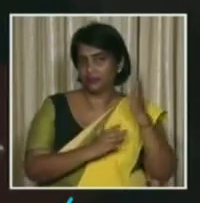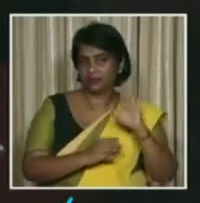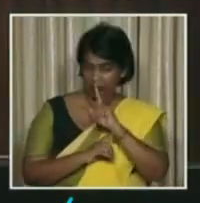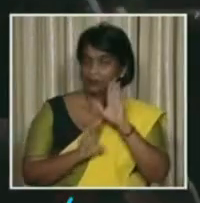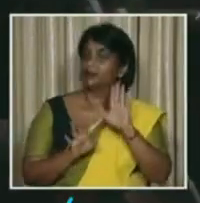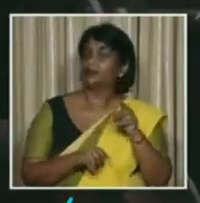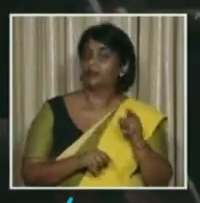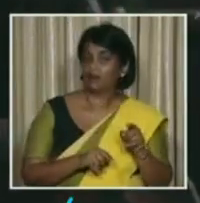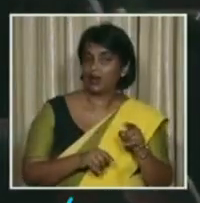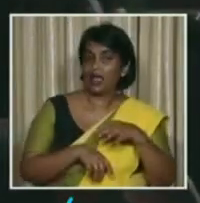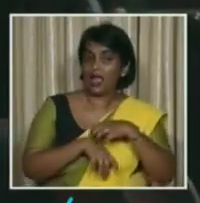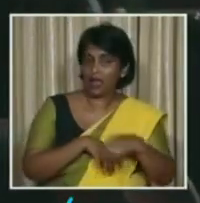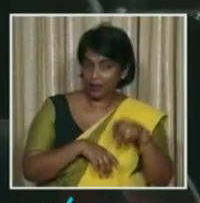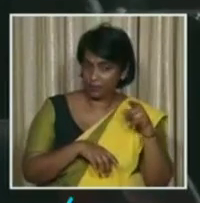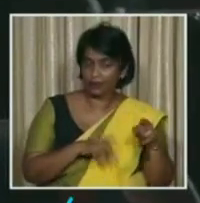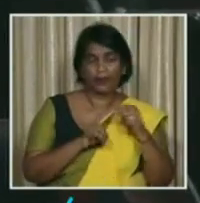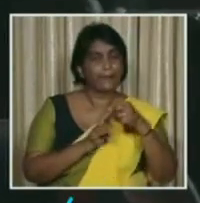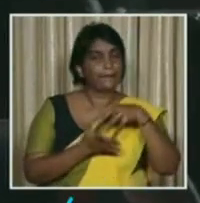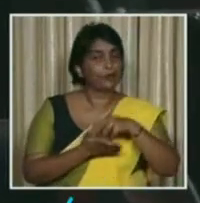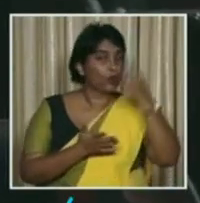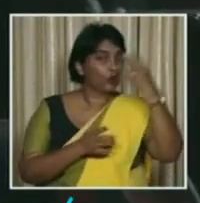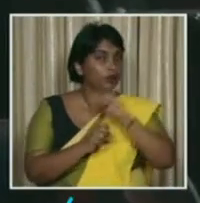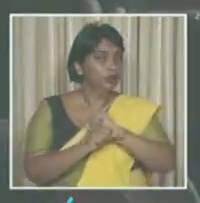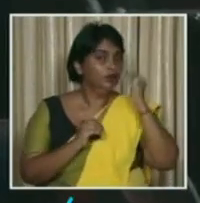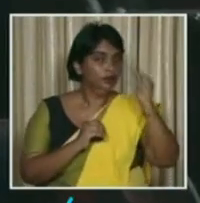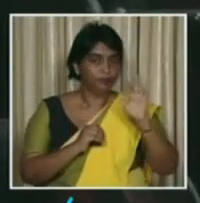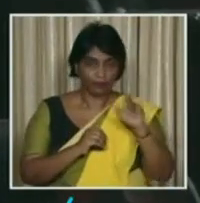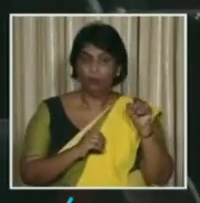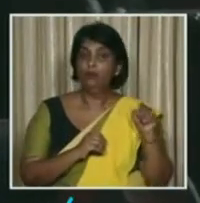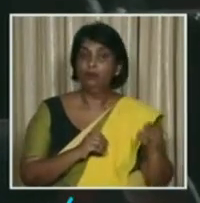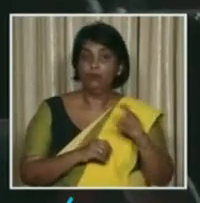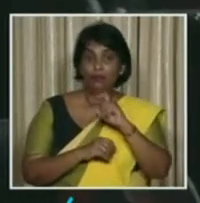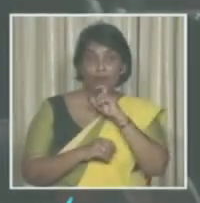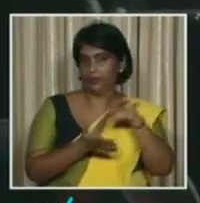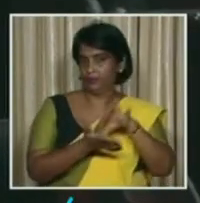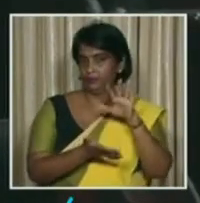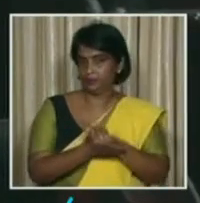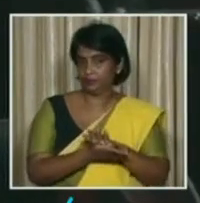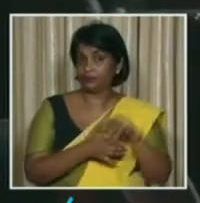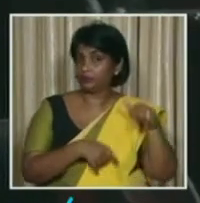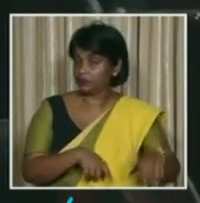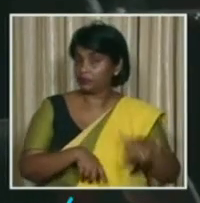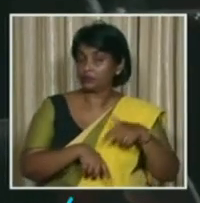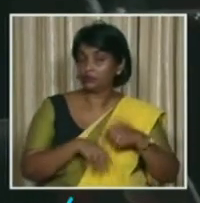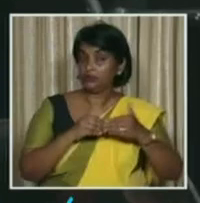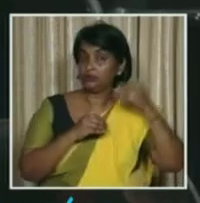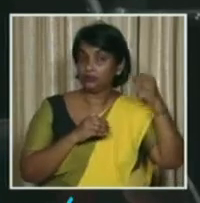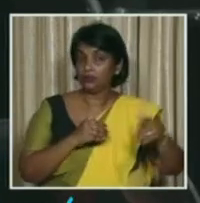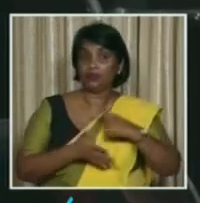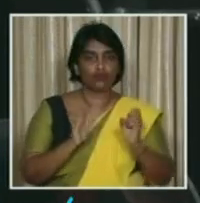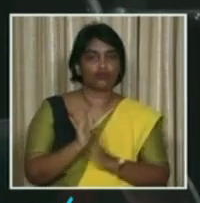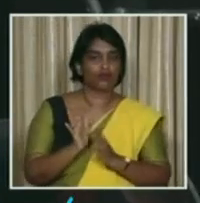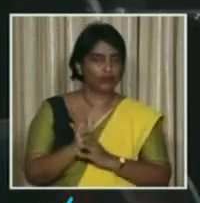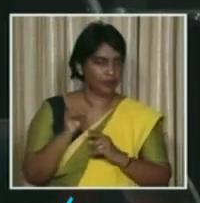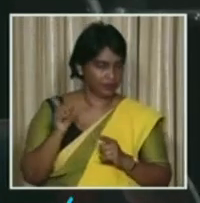මම ඉල්ලා සිටිනවා. ඇල්පිටිය ප්‍රාදේශීය සභාවේ දින නියමක් නැතුව කල් ගියේ අධිකරණ තීන්දුවක් ඉදන්. ඒ අවස්ථාවේ කල් තියලා තියෙන්නේ මැතිවරණ